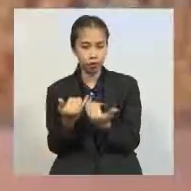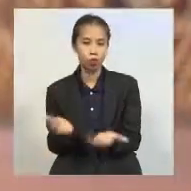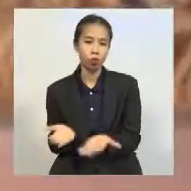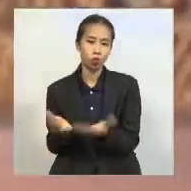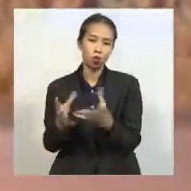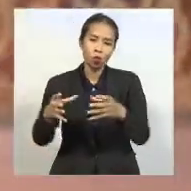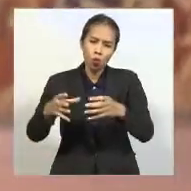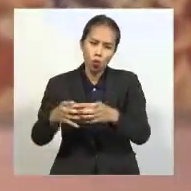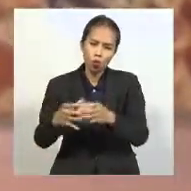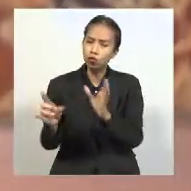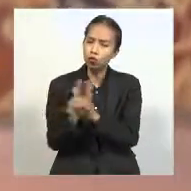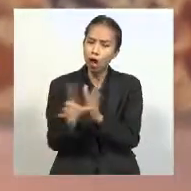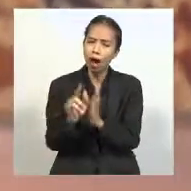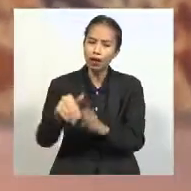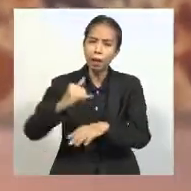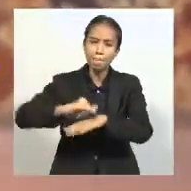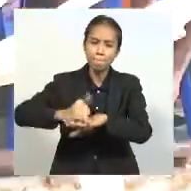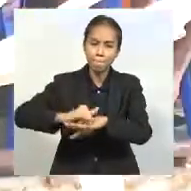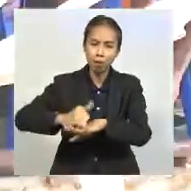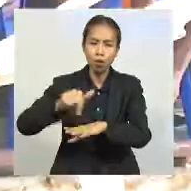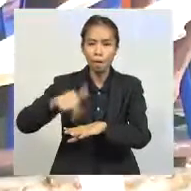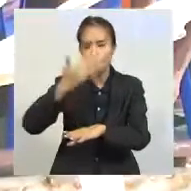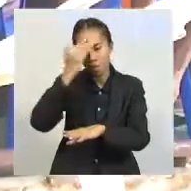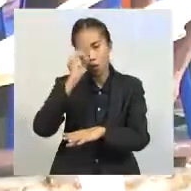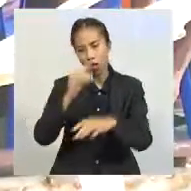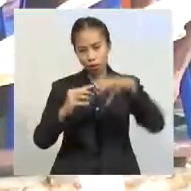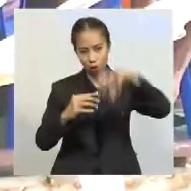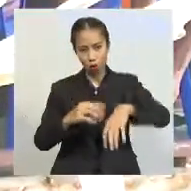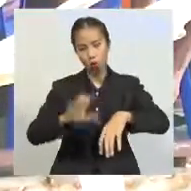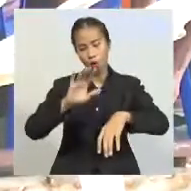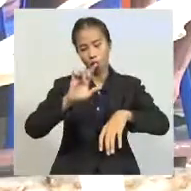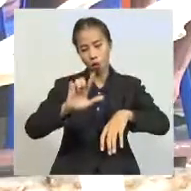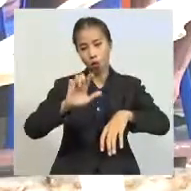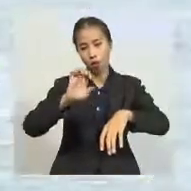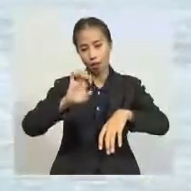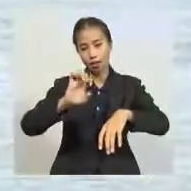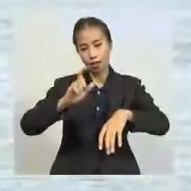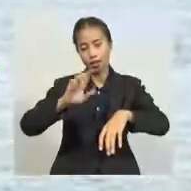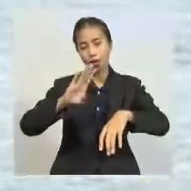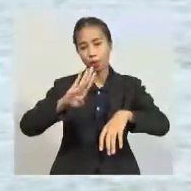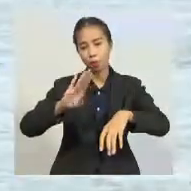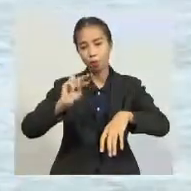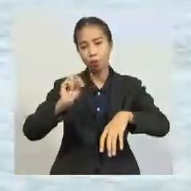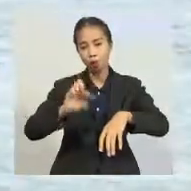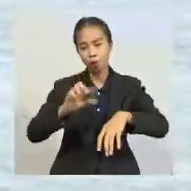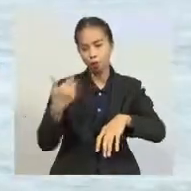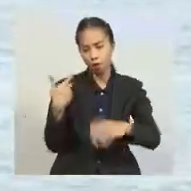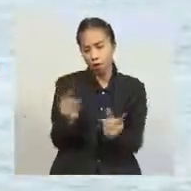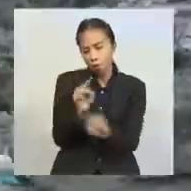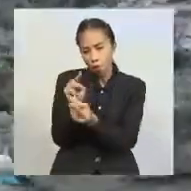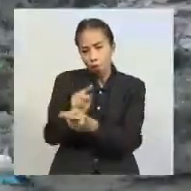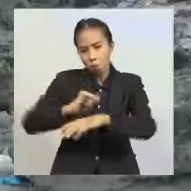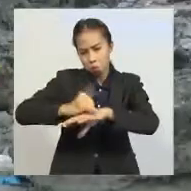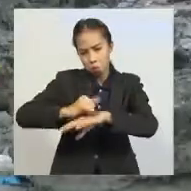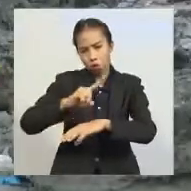พยูนฝูงสุดท้ายของประเทศไทยเนื่องจากลิบงเป็นเกาะที่มีพยูนมากที่สุดของไทยประมาณ180ตัวและ